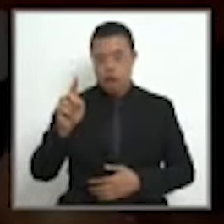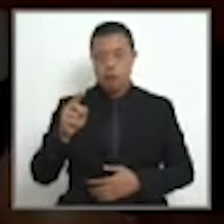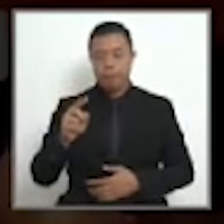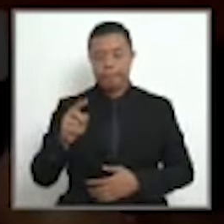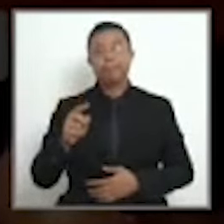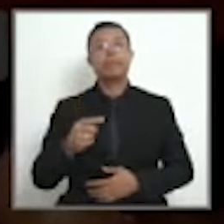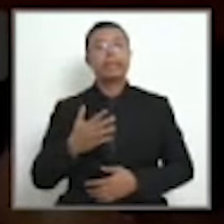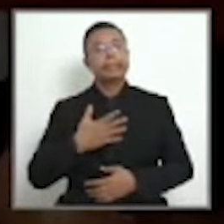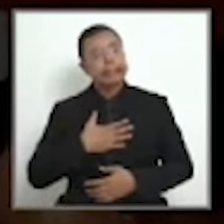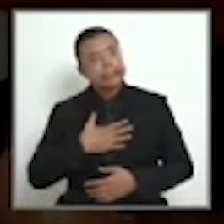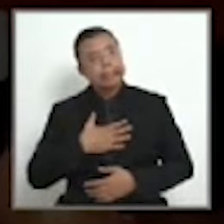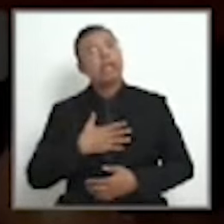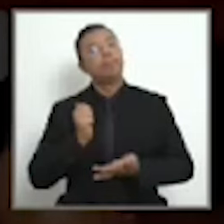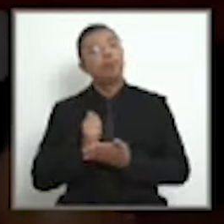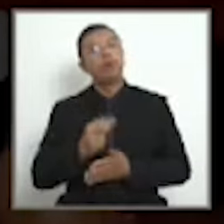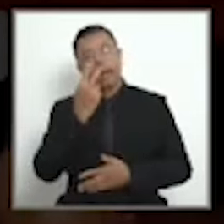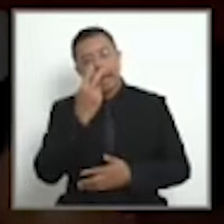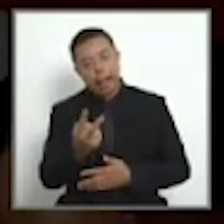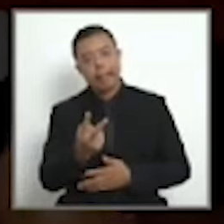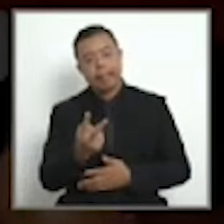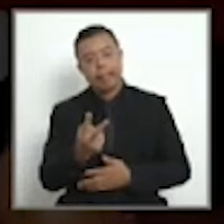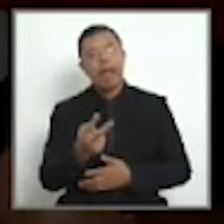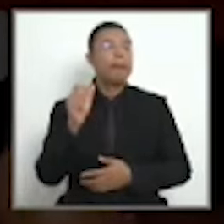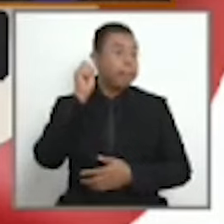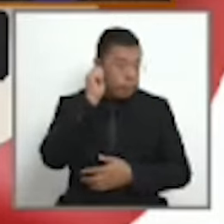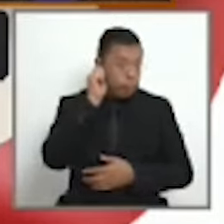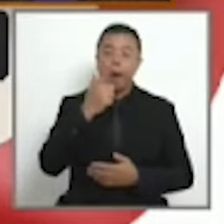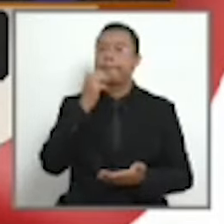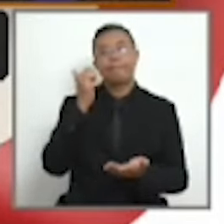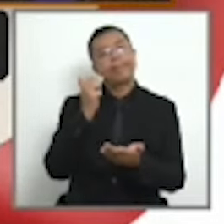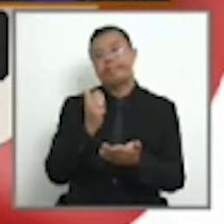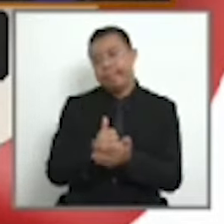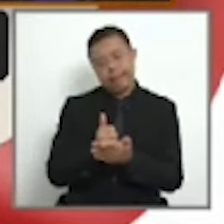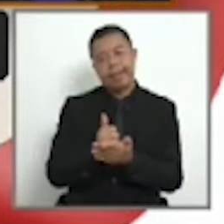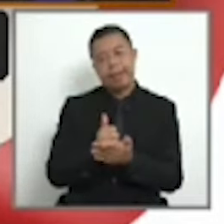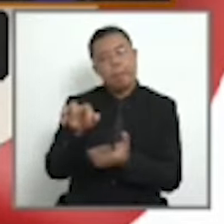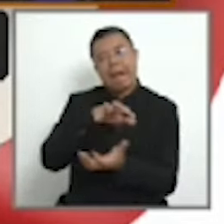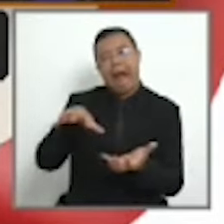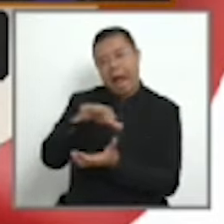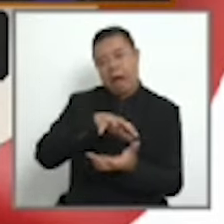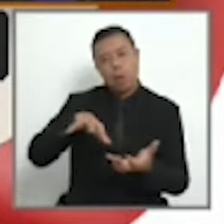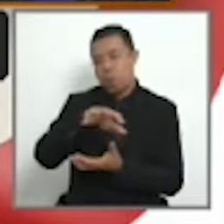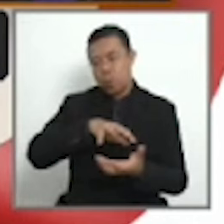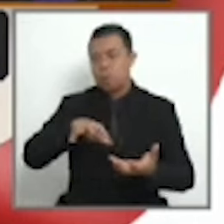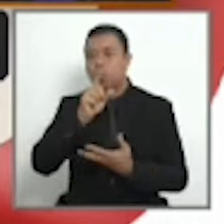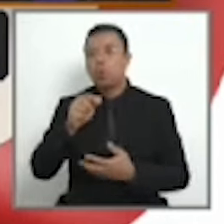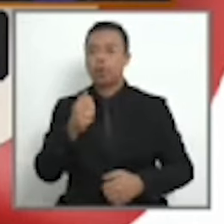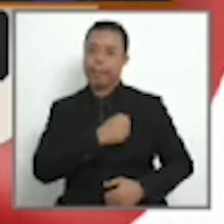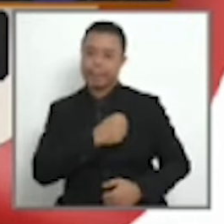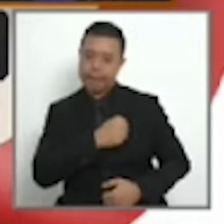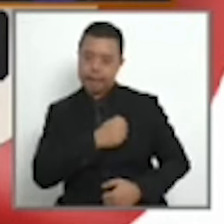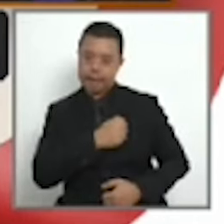kita benar-benar melihat bahwa peranan perempuan sangat penting dalam kehidupan suatu